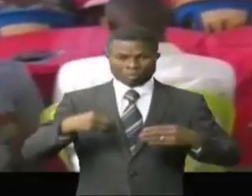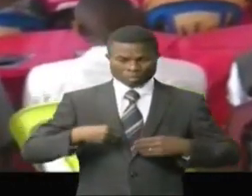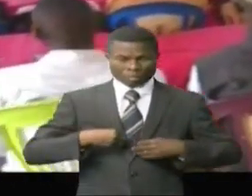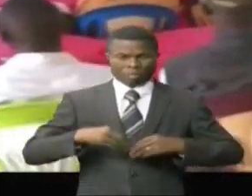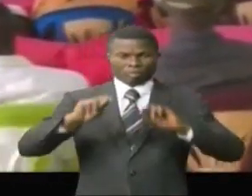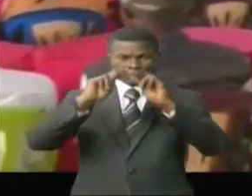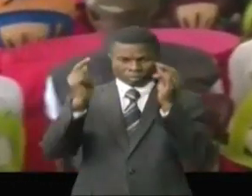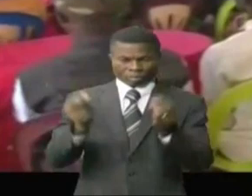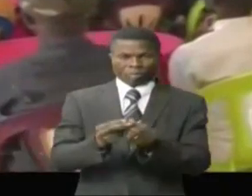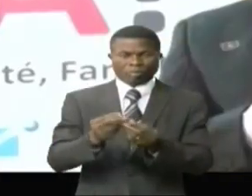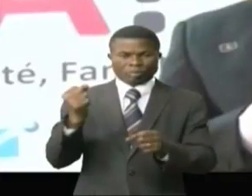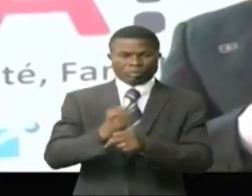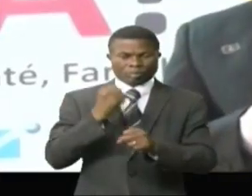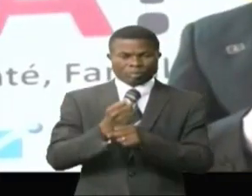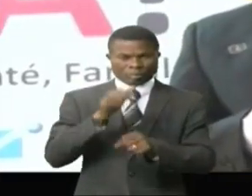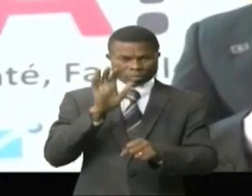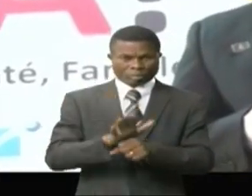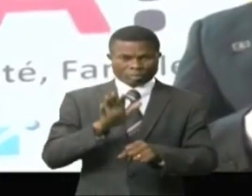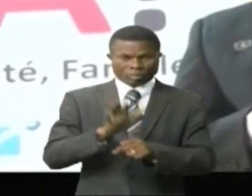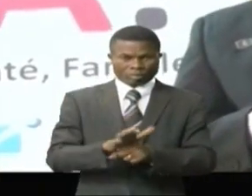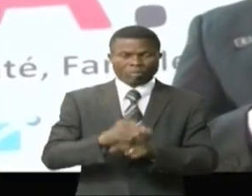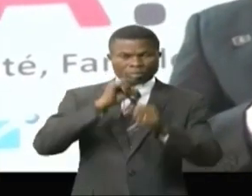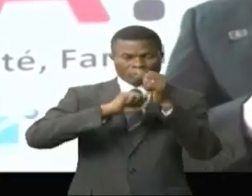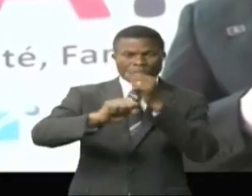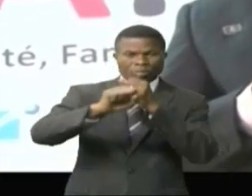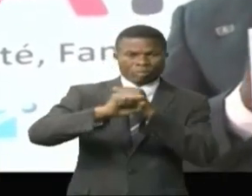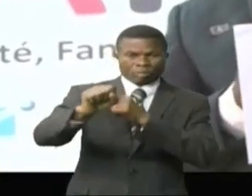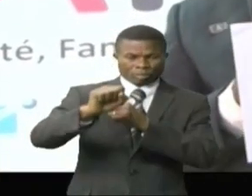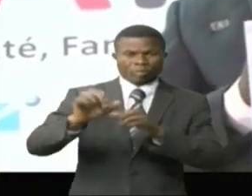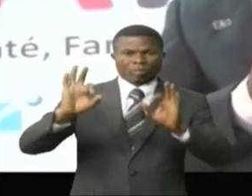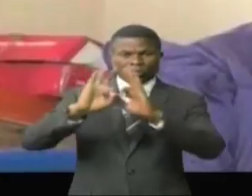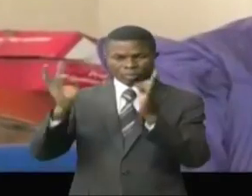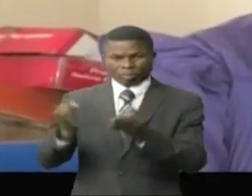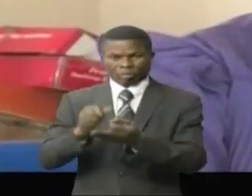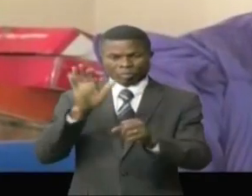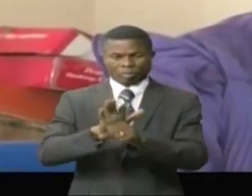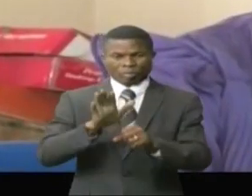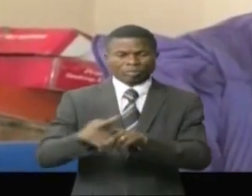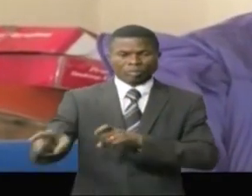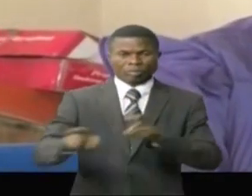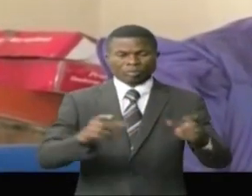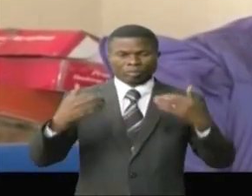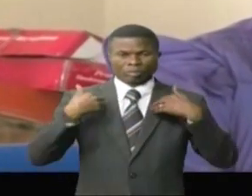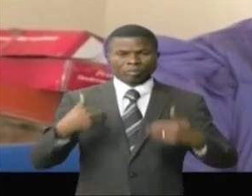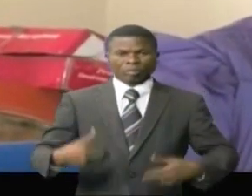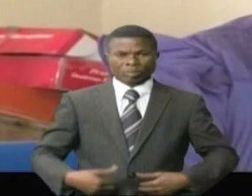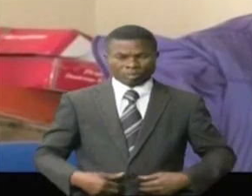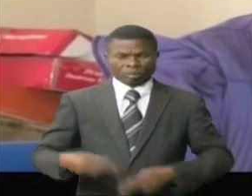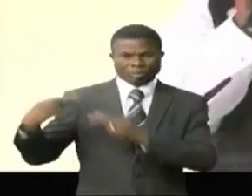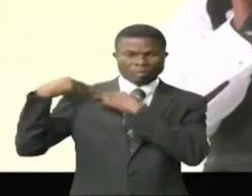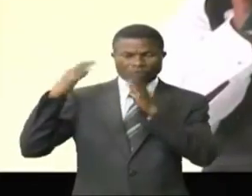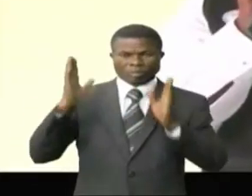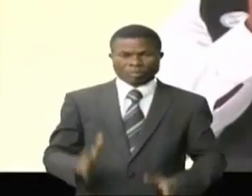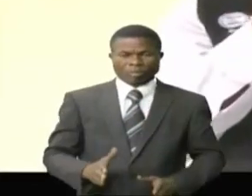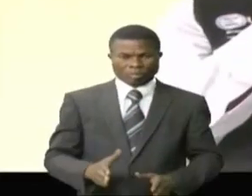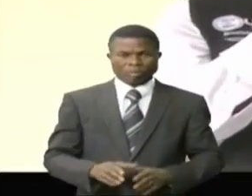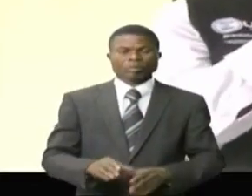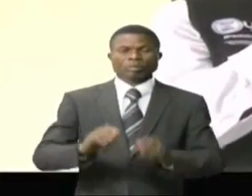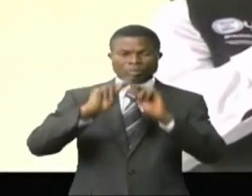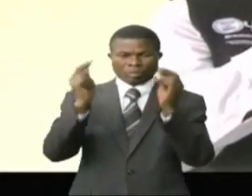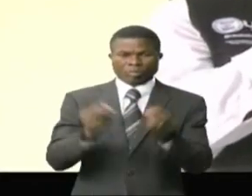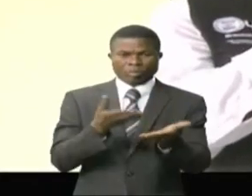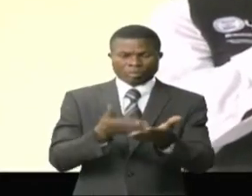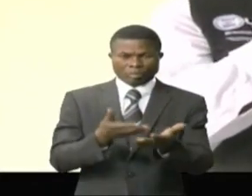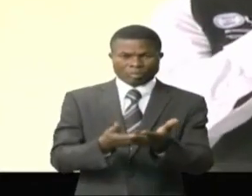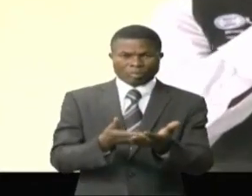RECO travaille efficacement dans la sensibilisation des familles dans plusieurs domaines de la santé. Les responsables de Break Food